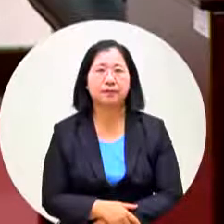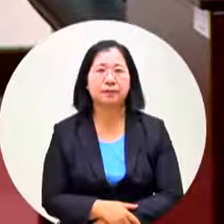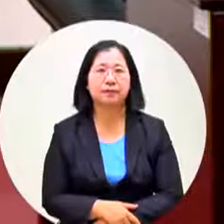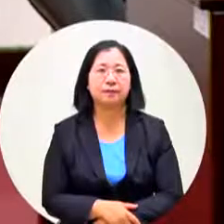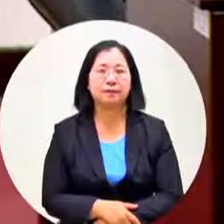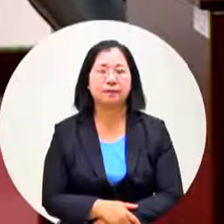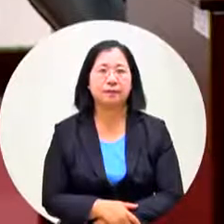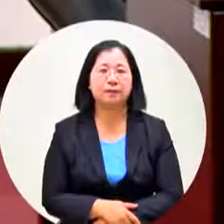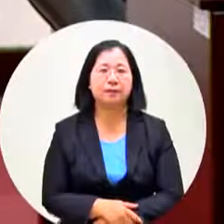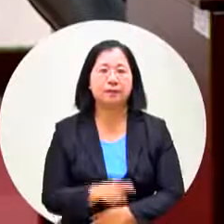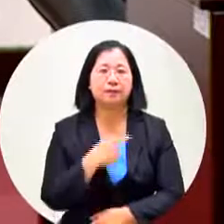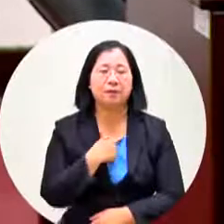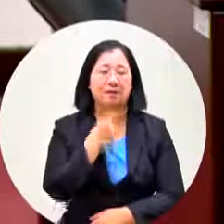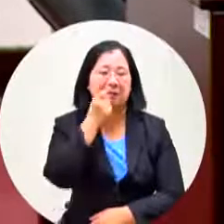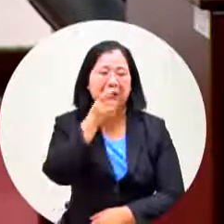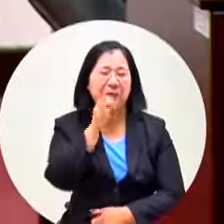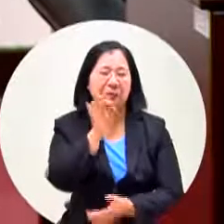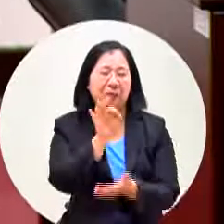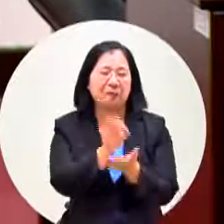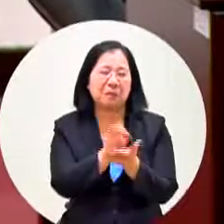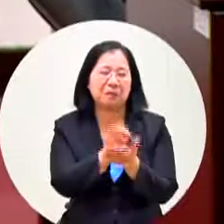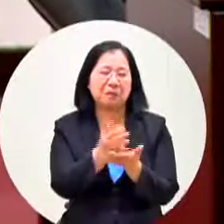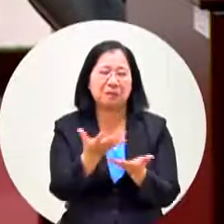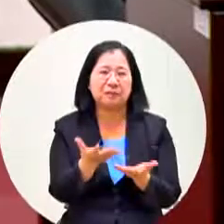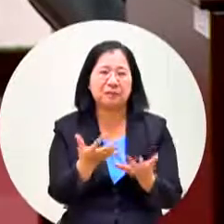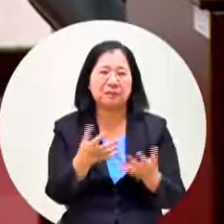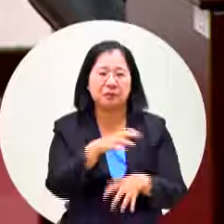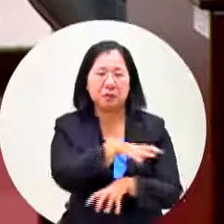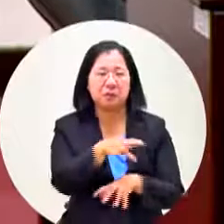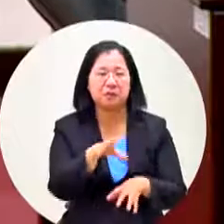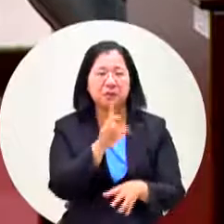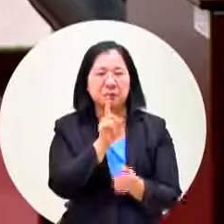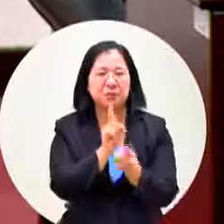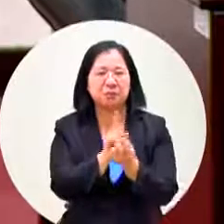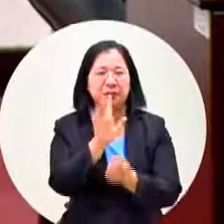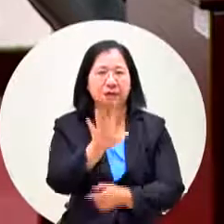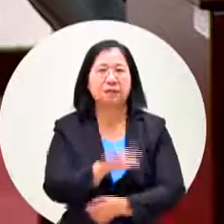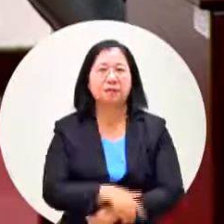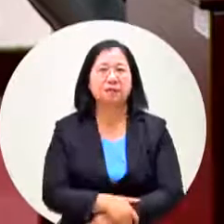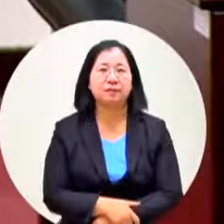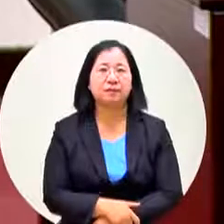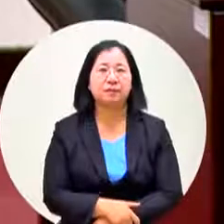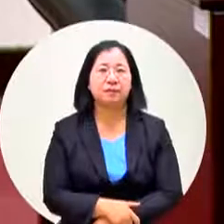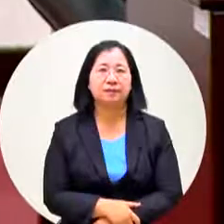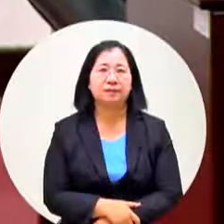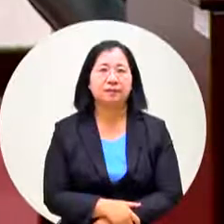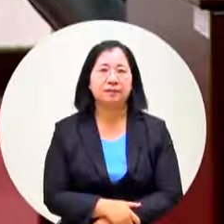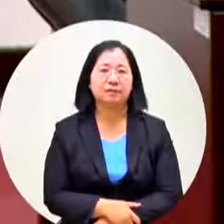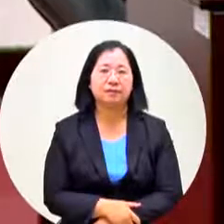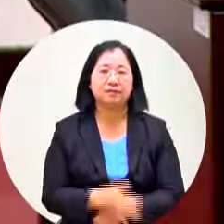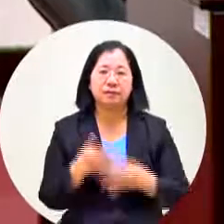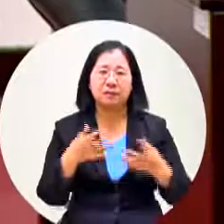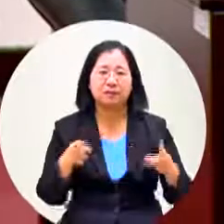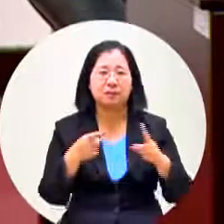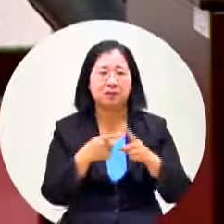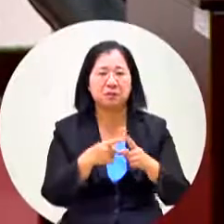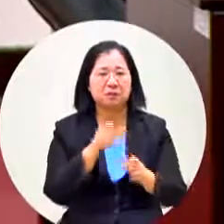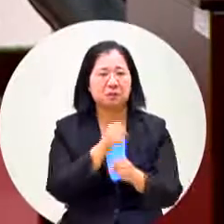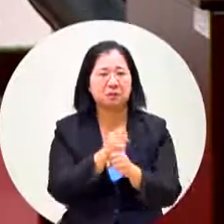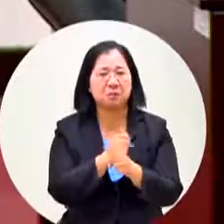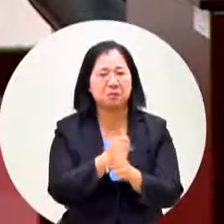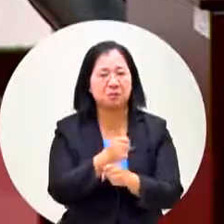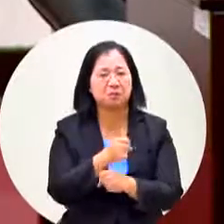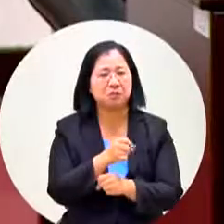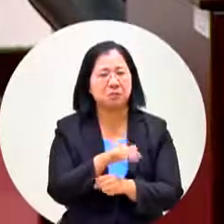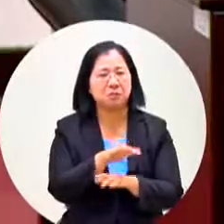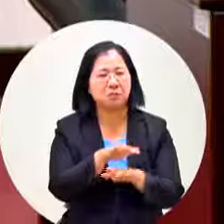啊面对低薪的这个环境吼啊，所以真济人吼诶，无真好的头